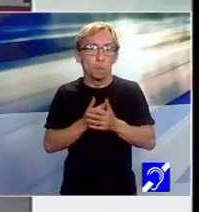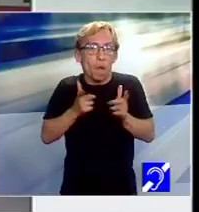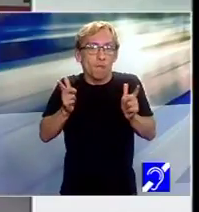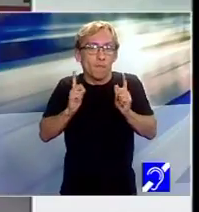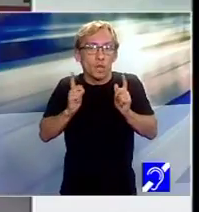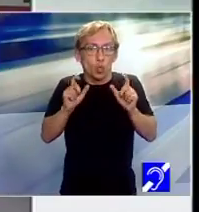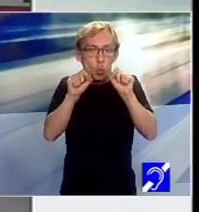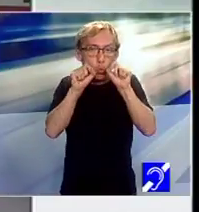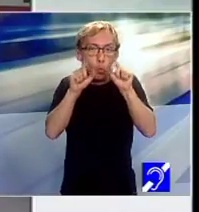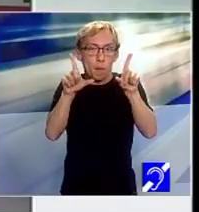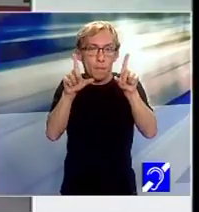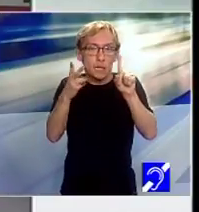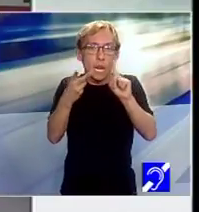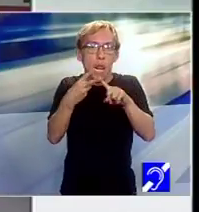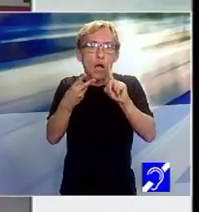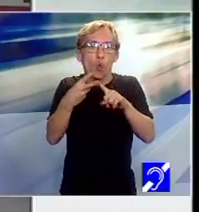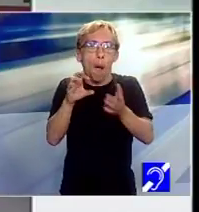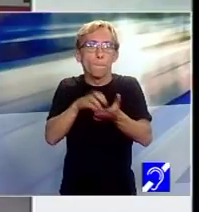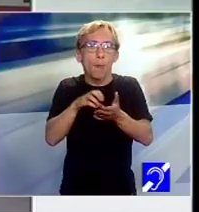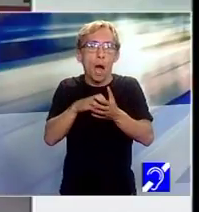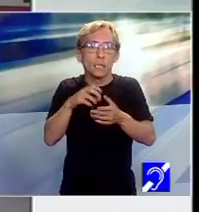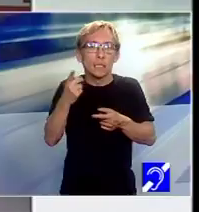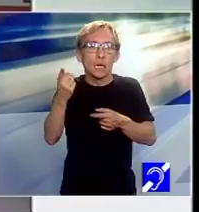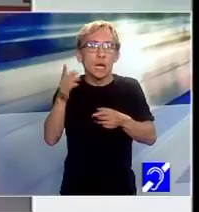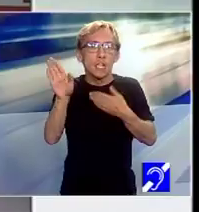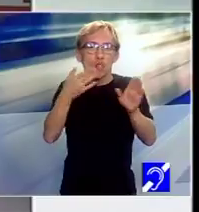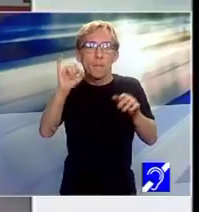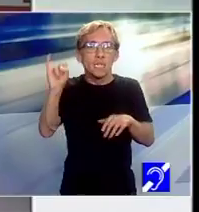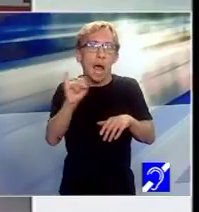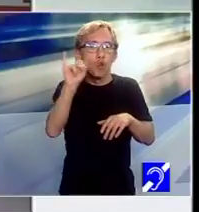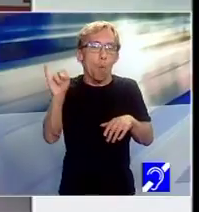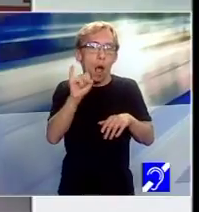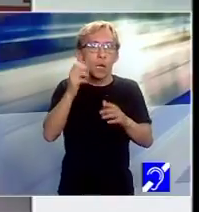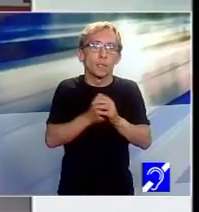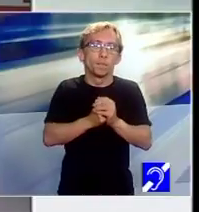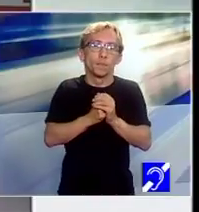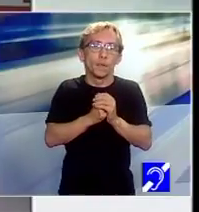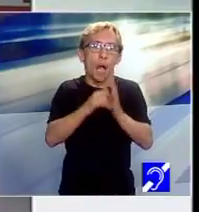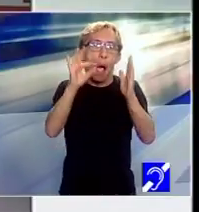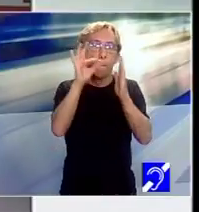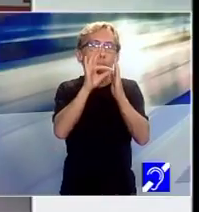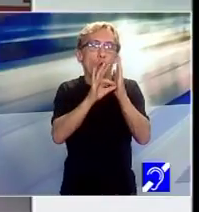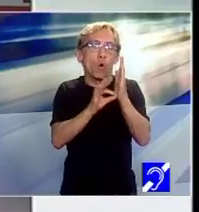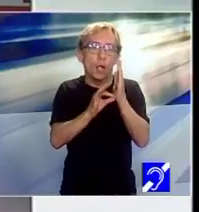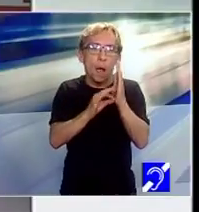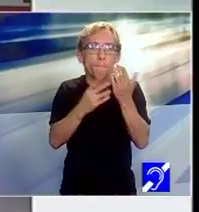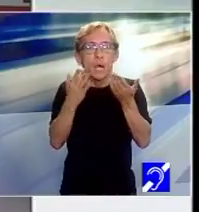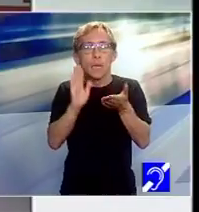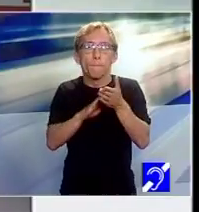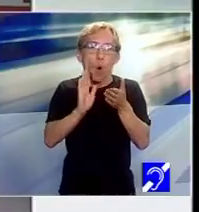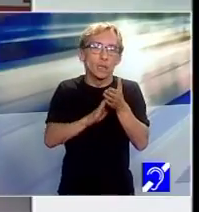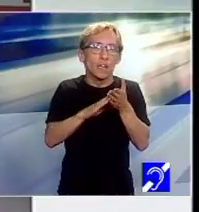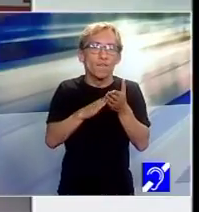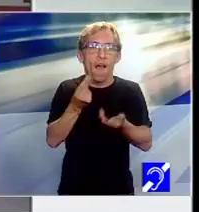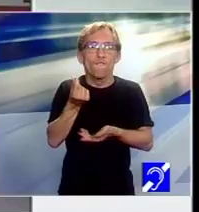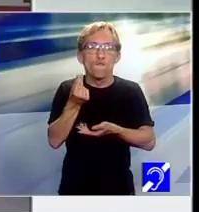așteptat cu surprize mai mult în a doua parte, din ianuarie încolo, când am programat următoarea premieră din motive financiare, pentru că